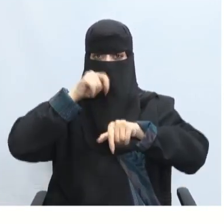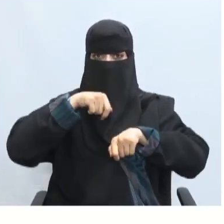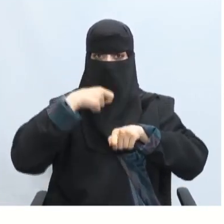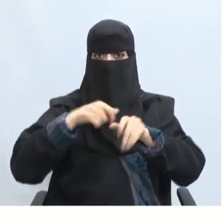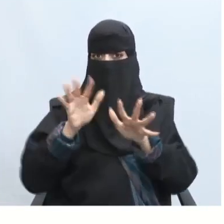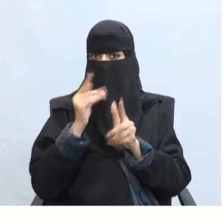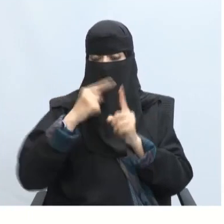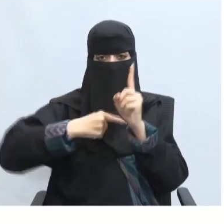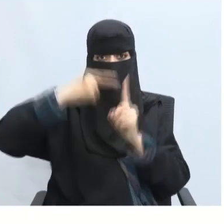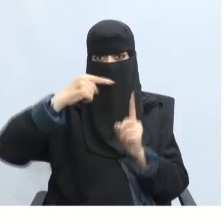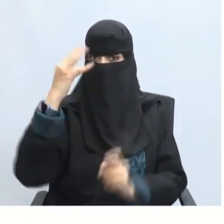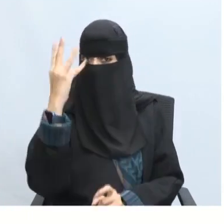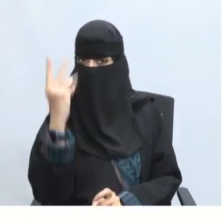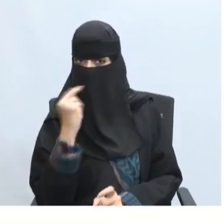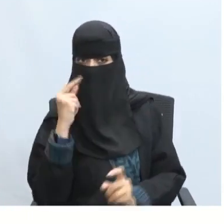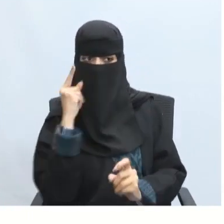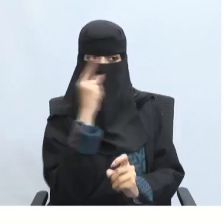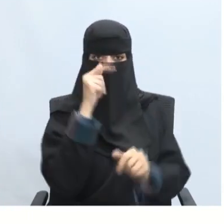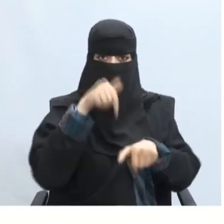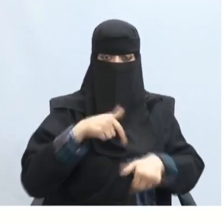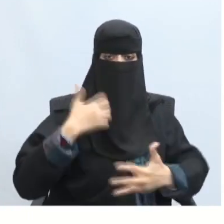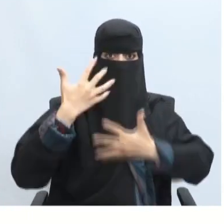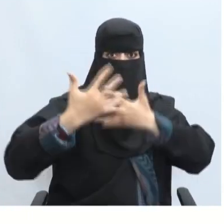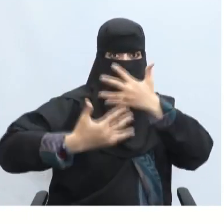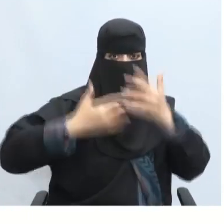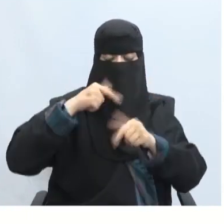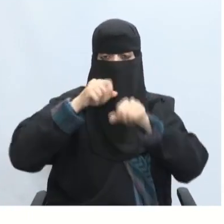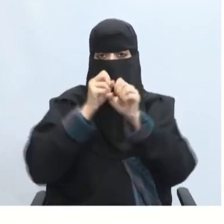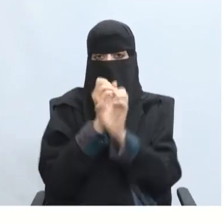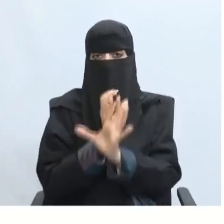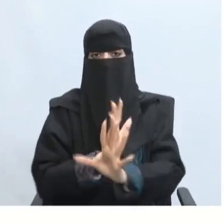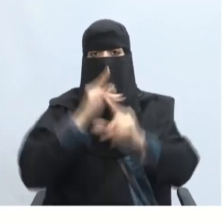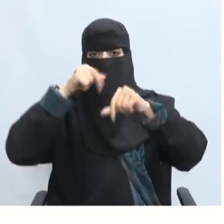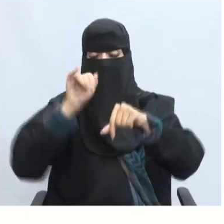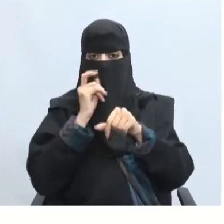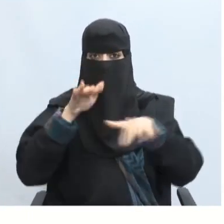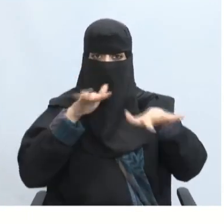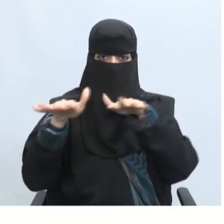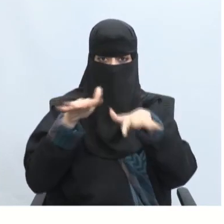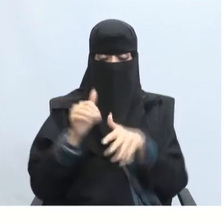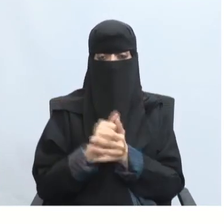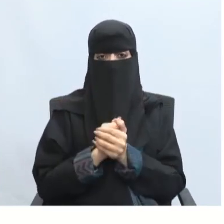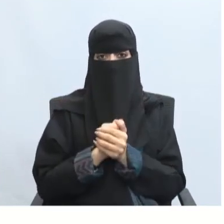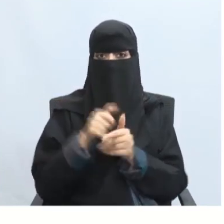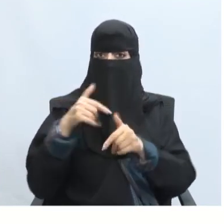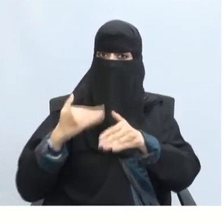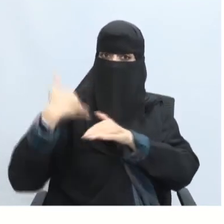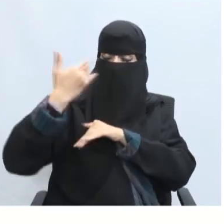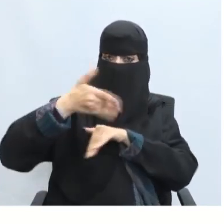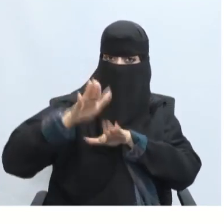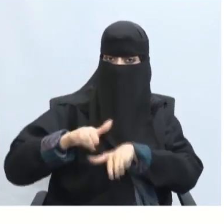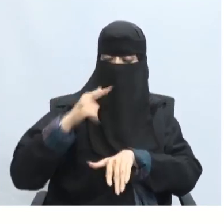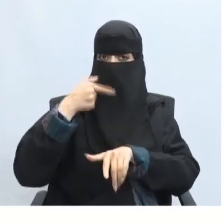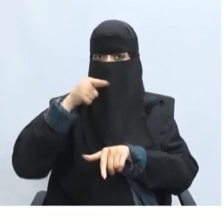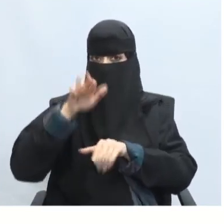هو مقياس رقمي يشير الى الطاقه المتحرره من الزلزال بعد ذلك